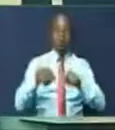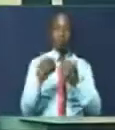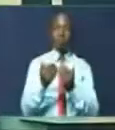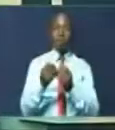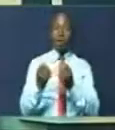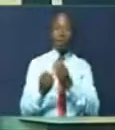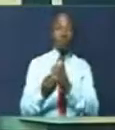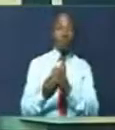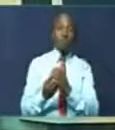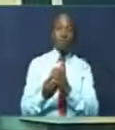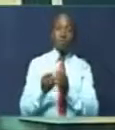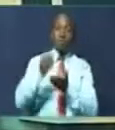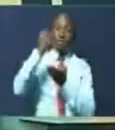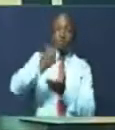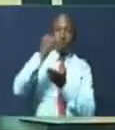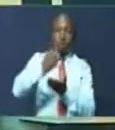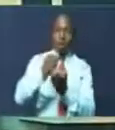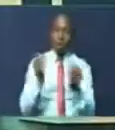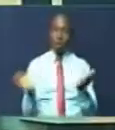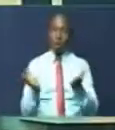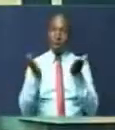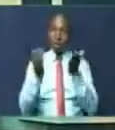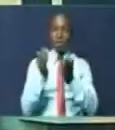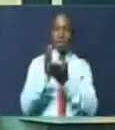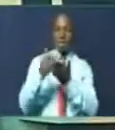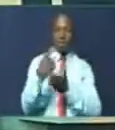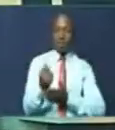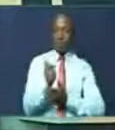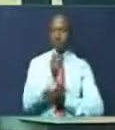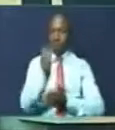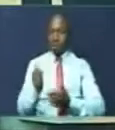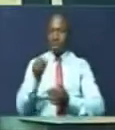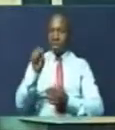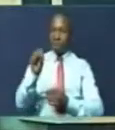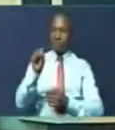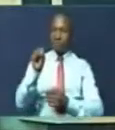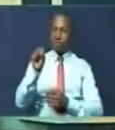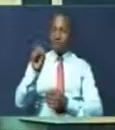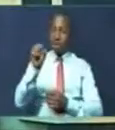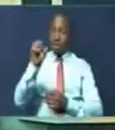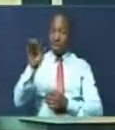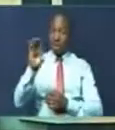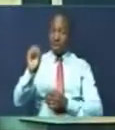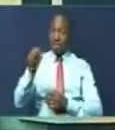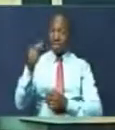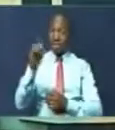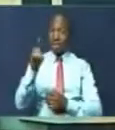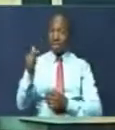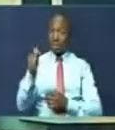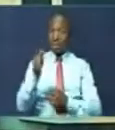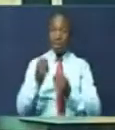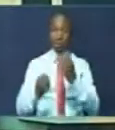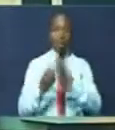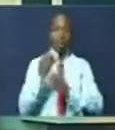Mfumuko wa uendelezaji wa sekta ya fedha nchini FSDT umezindua kampeni ya Ibua